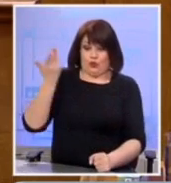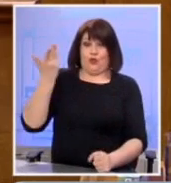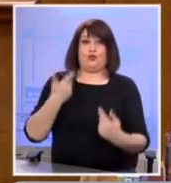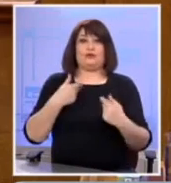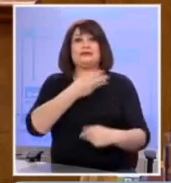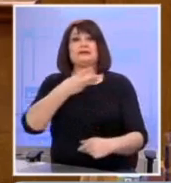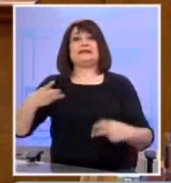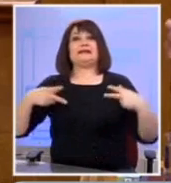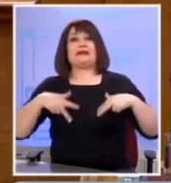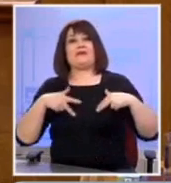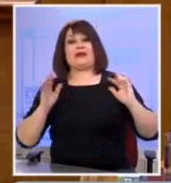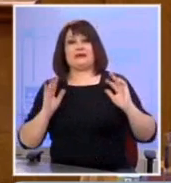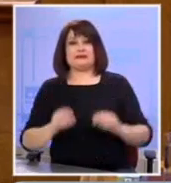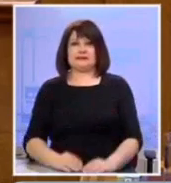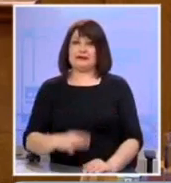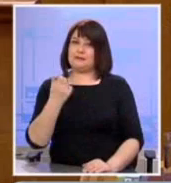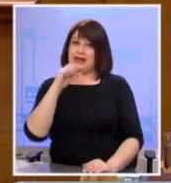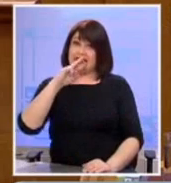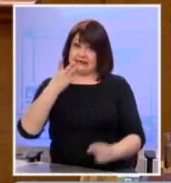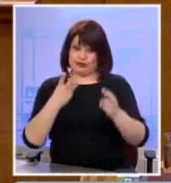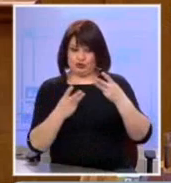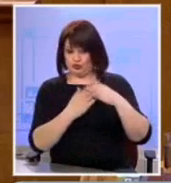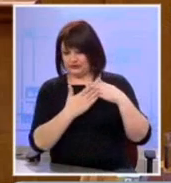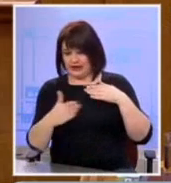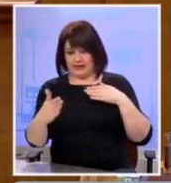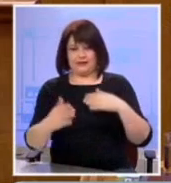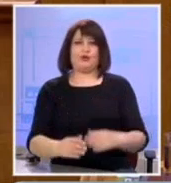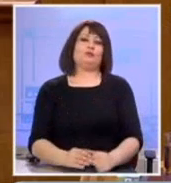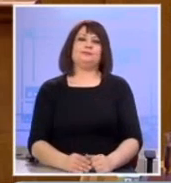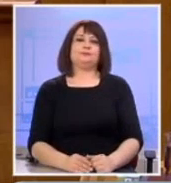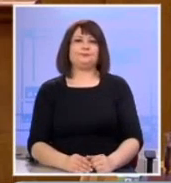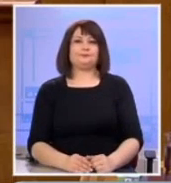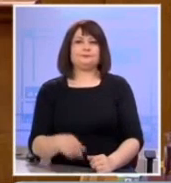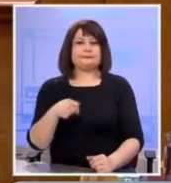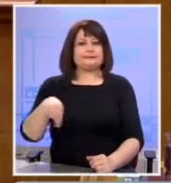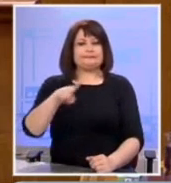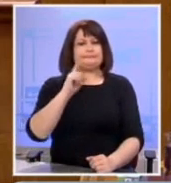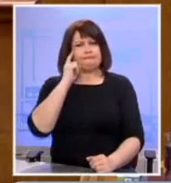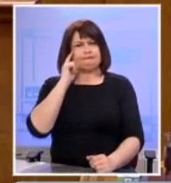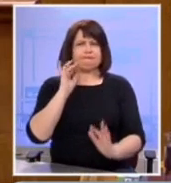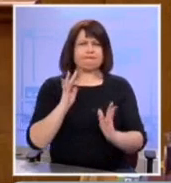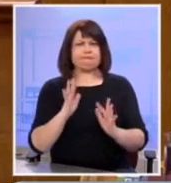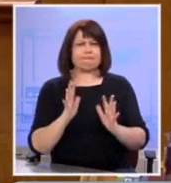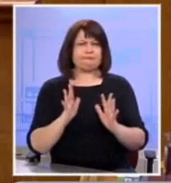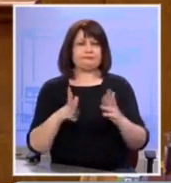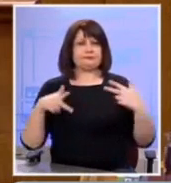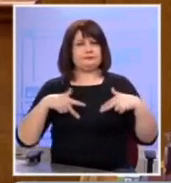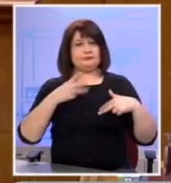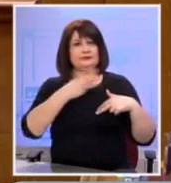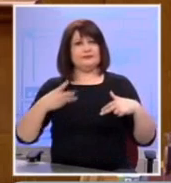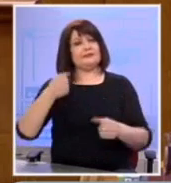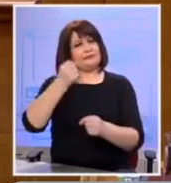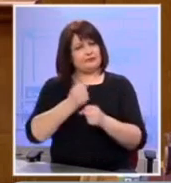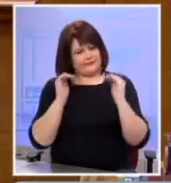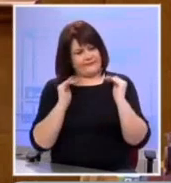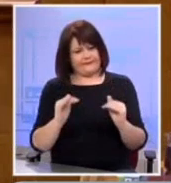παρένθεση. Υπάρχει όμως και τρίτο στάδιο, διότι ήδη έχετε αρχίσει και ψηλιάζεστε ότι αυτή η κυβέρνηση ήρθε για να